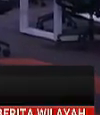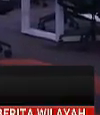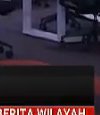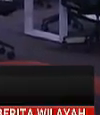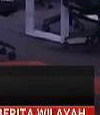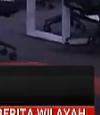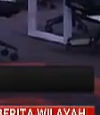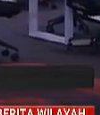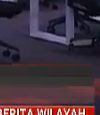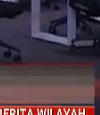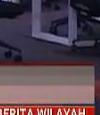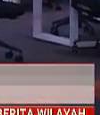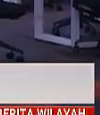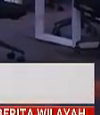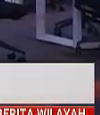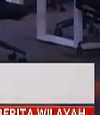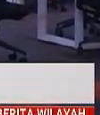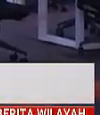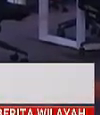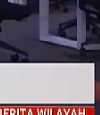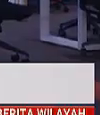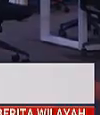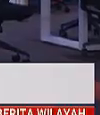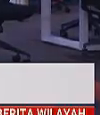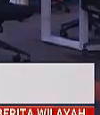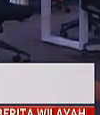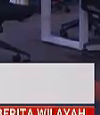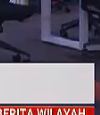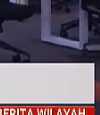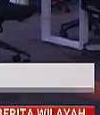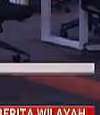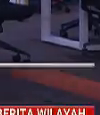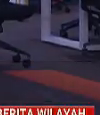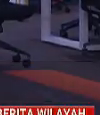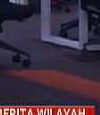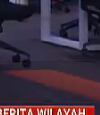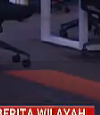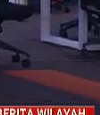isyarat Hafidah Awaludin. Setia bersama kami untuk laporan berita seluruh negara.